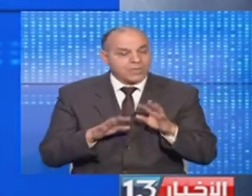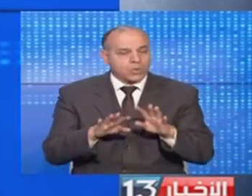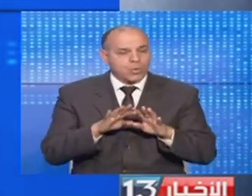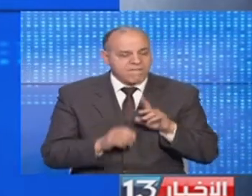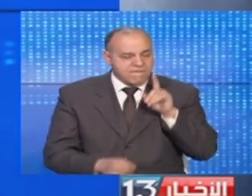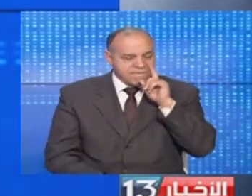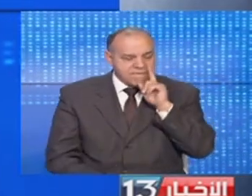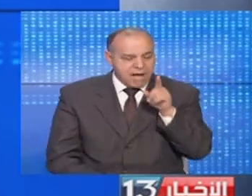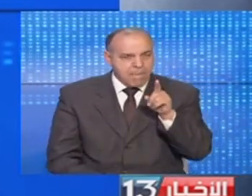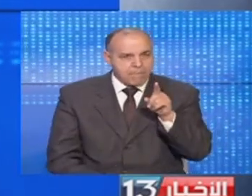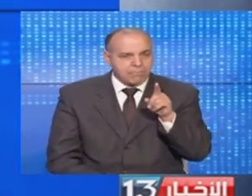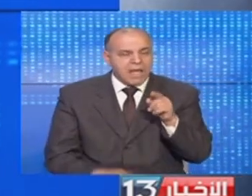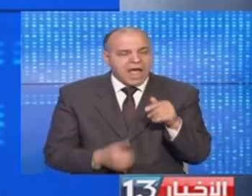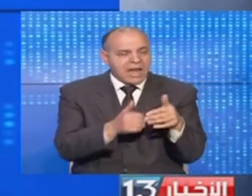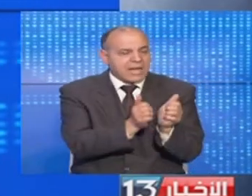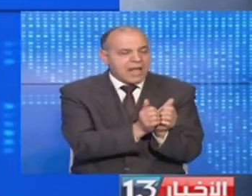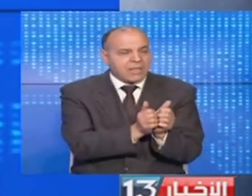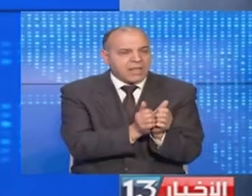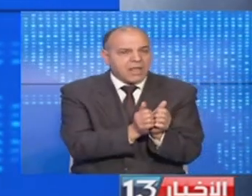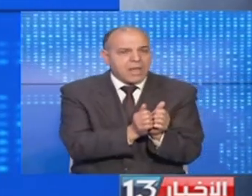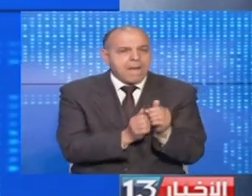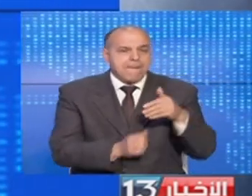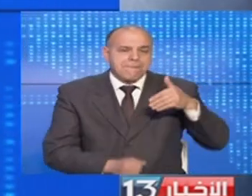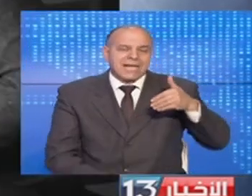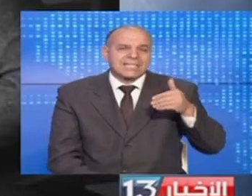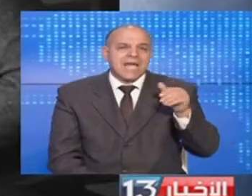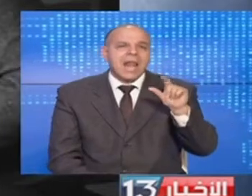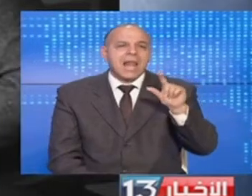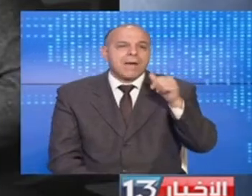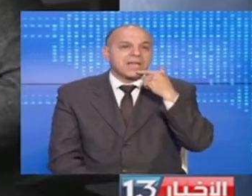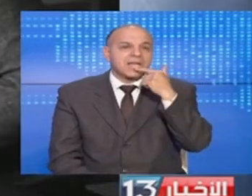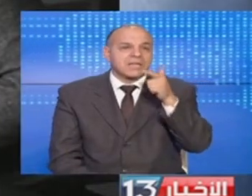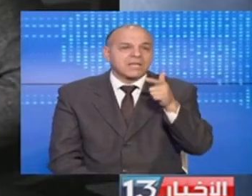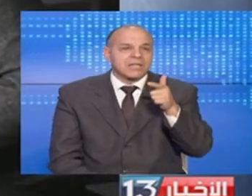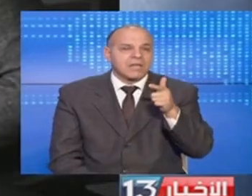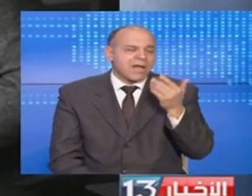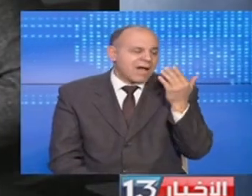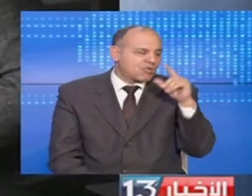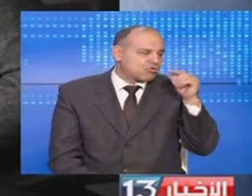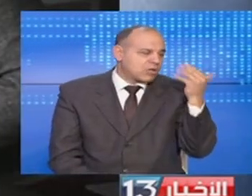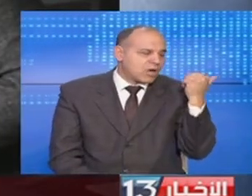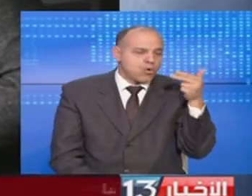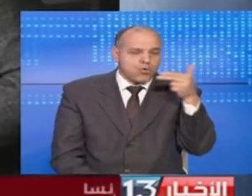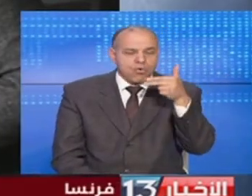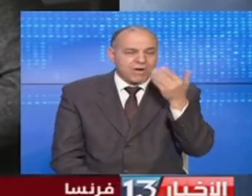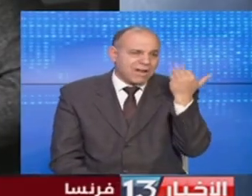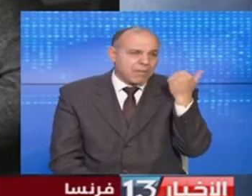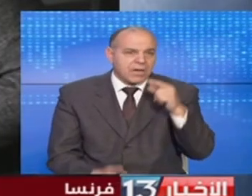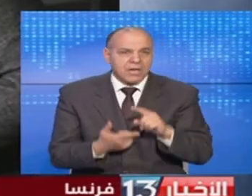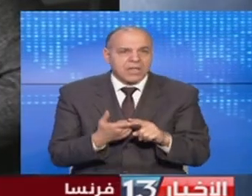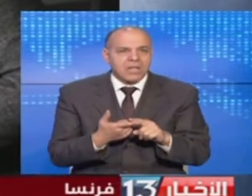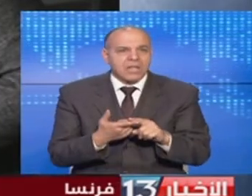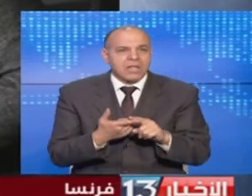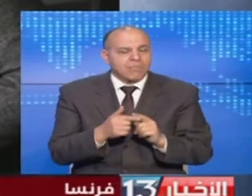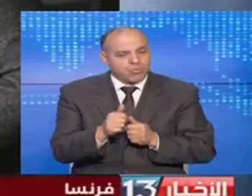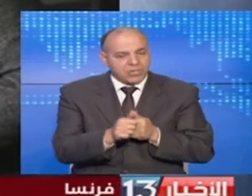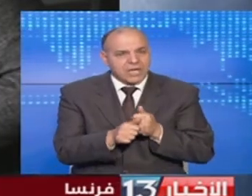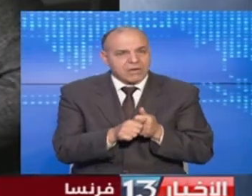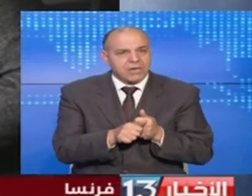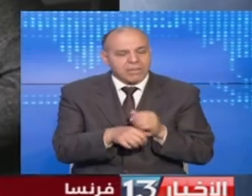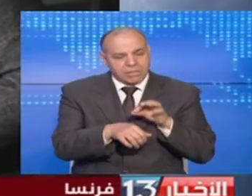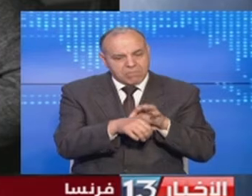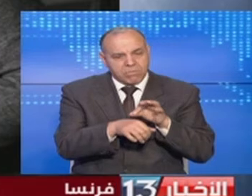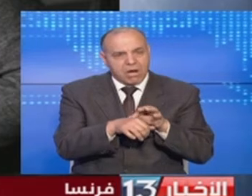نواب الشعب عن حركه النهضه بحريه العبيدي بعد ان خضعت منذ شهر نوفمبر الماضي الى متابعه